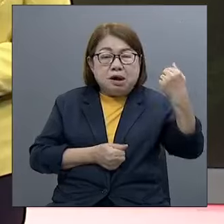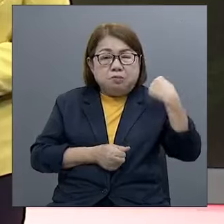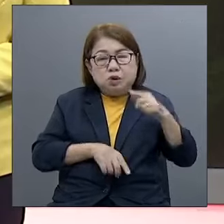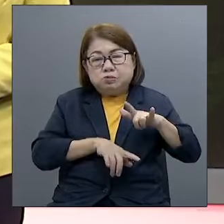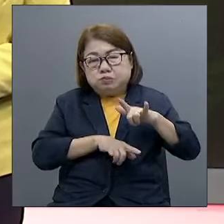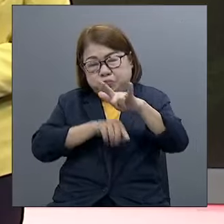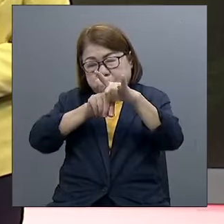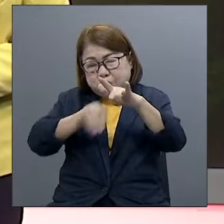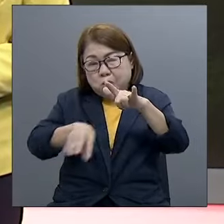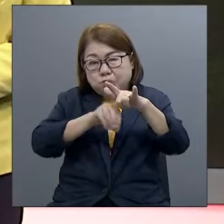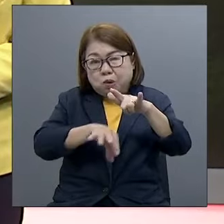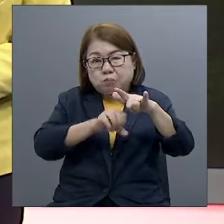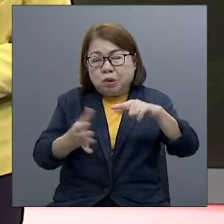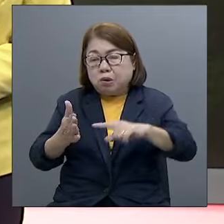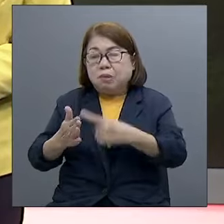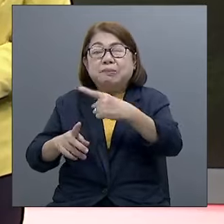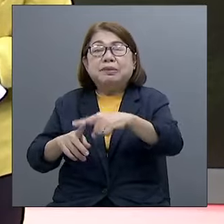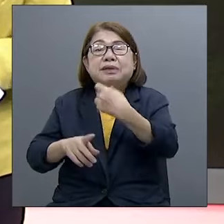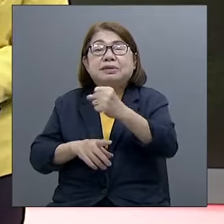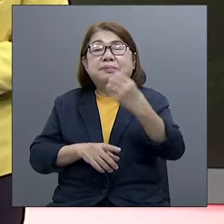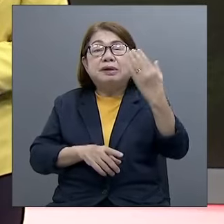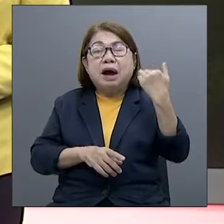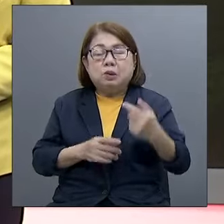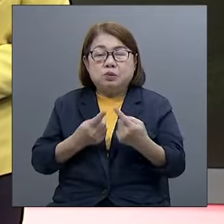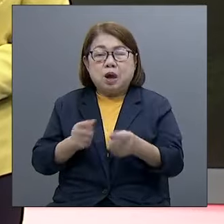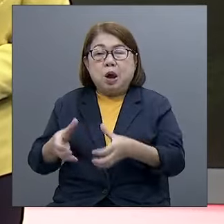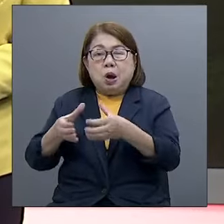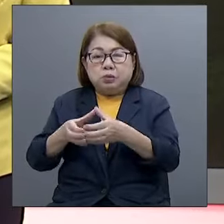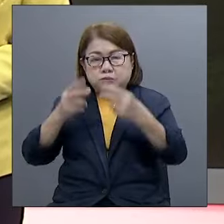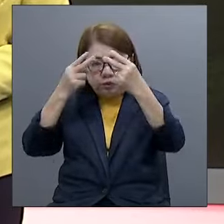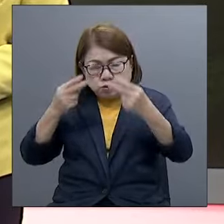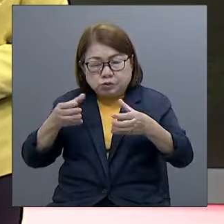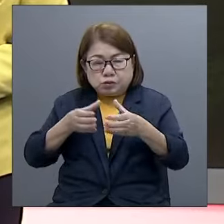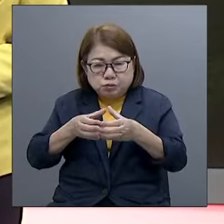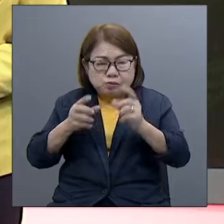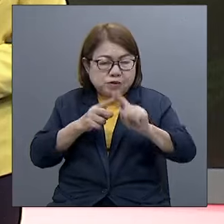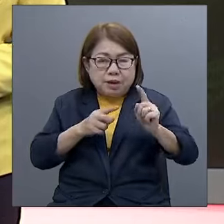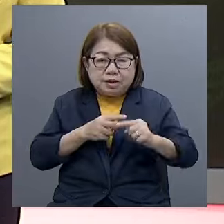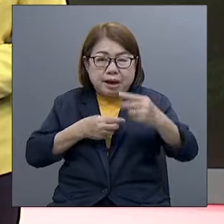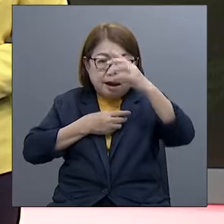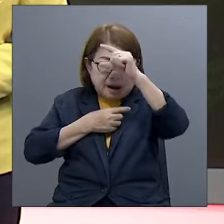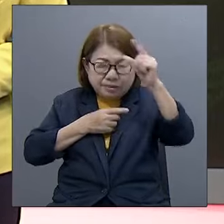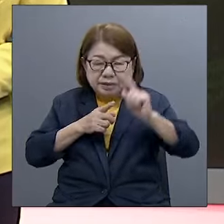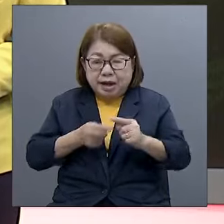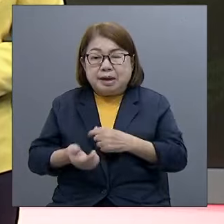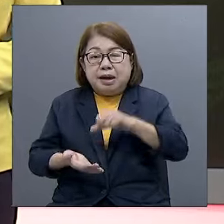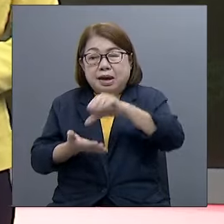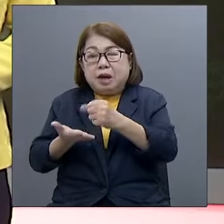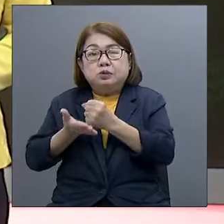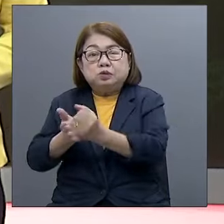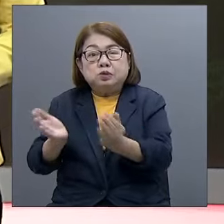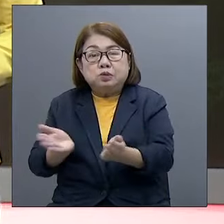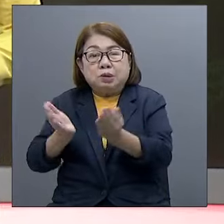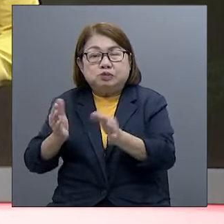ดือนตุลาคมที่ผ่านมาก็ทำให้กลุ่มติดอาวุธต่างๆที่อิหร่านให้การสนับสนุนนั้นออกมาเคลื่อนไหวซึ่งกลุ่มนี้นะคะถูก